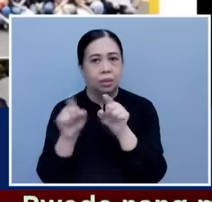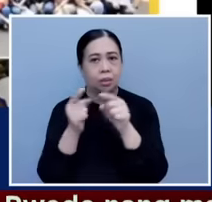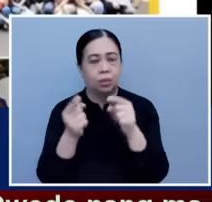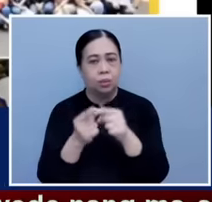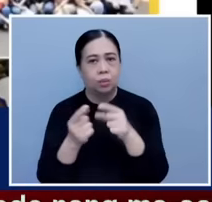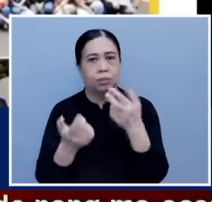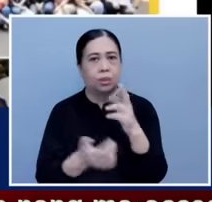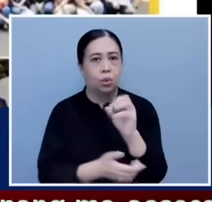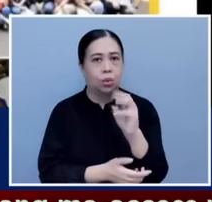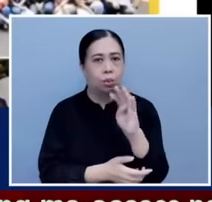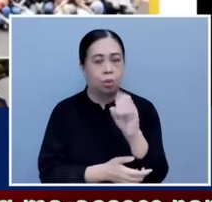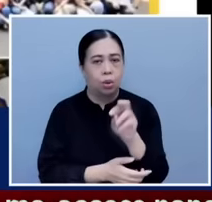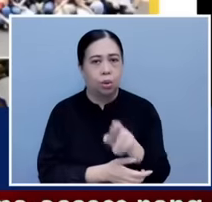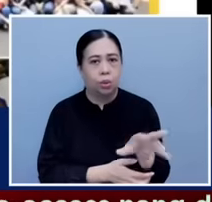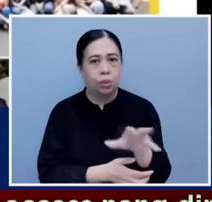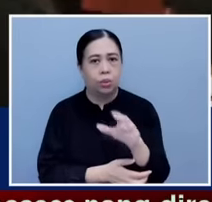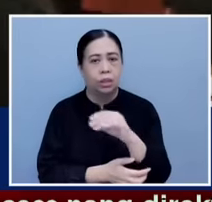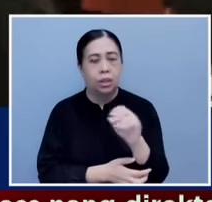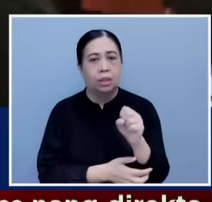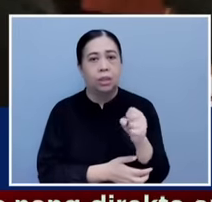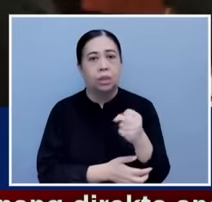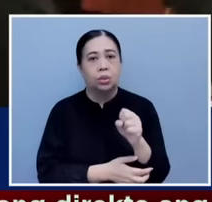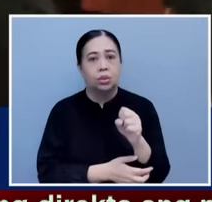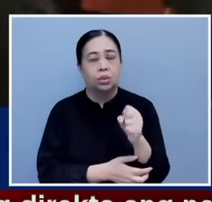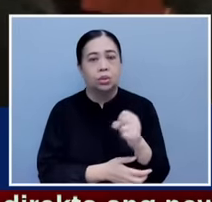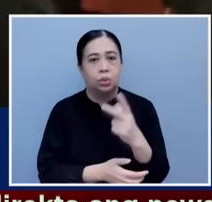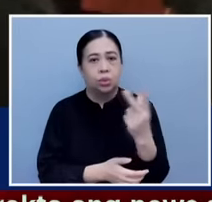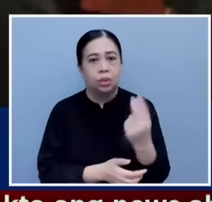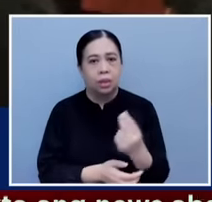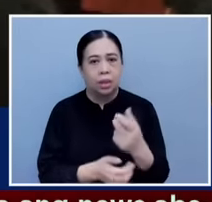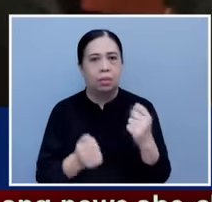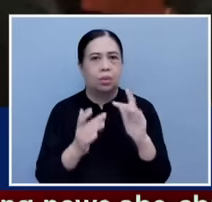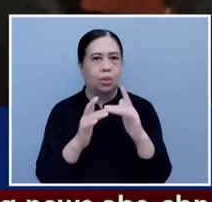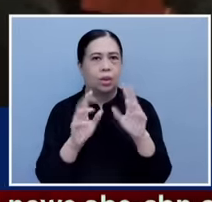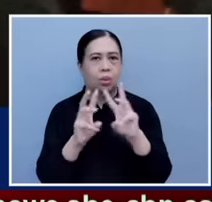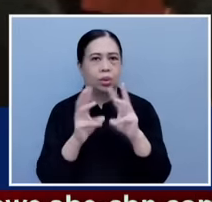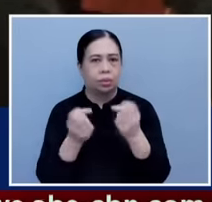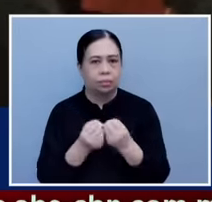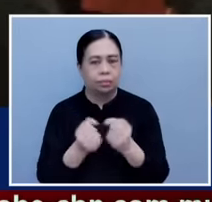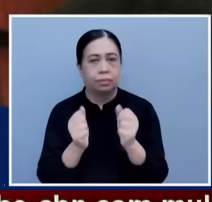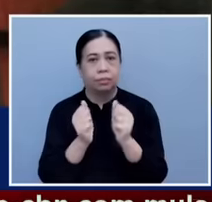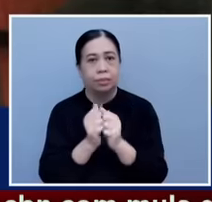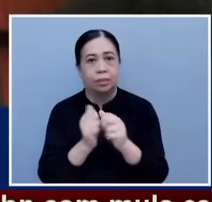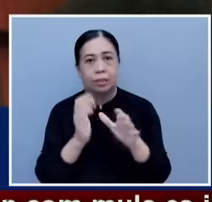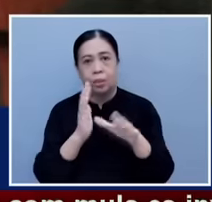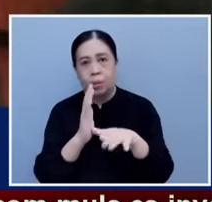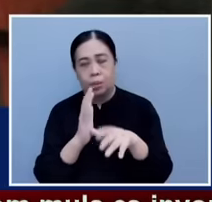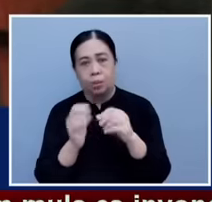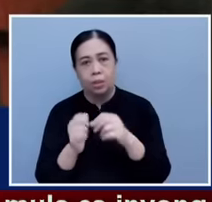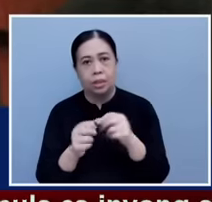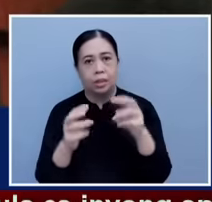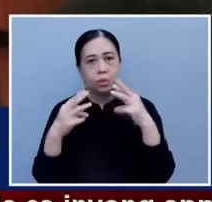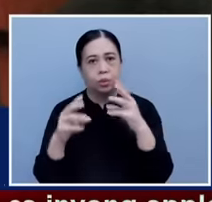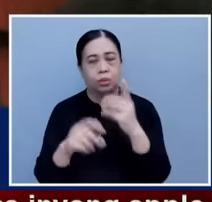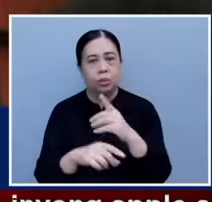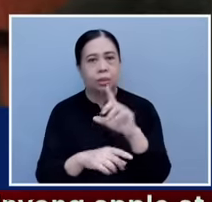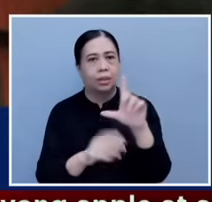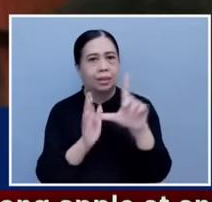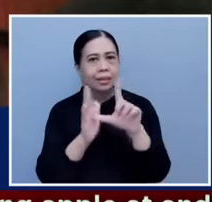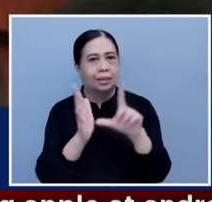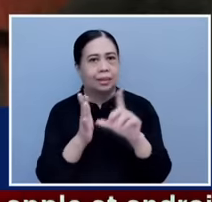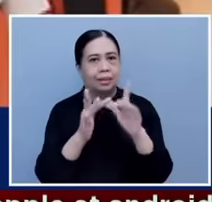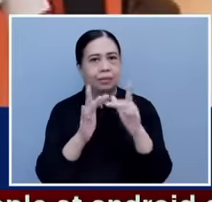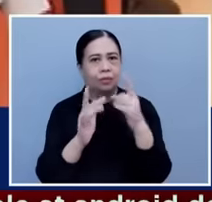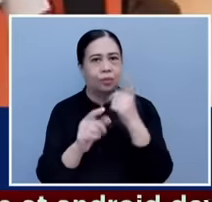at Surigao City sa isa namang online workshop. Kasama ang COMELEC at ang election watchdog na Legal Network for